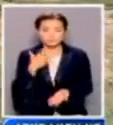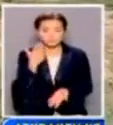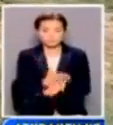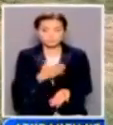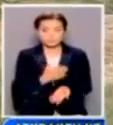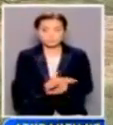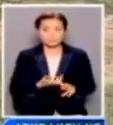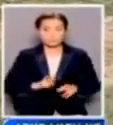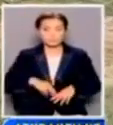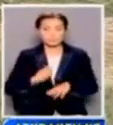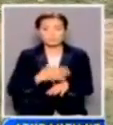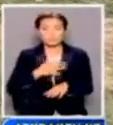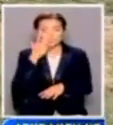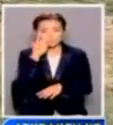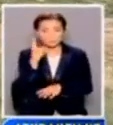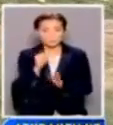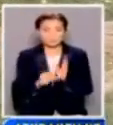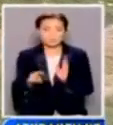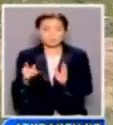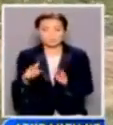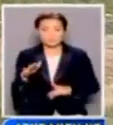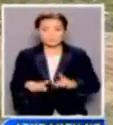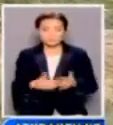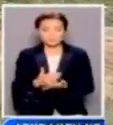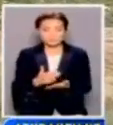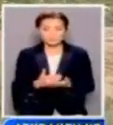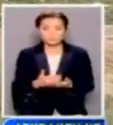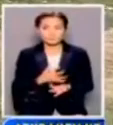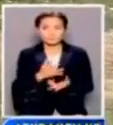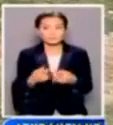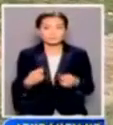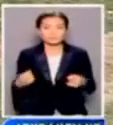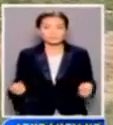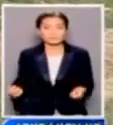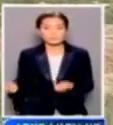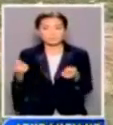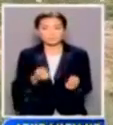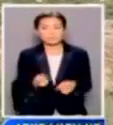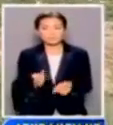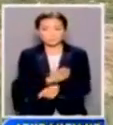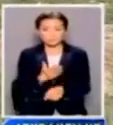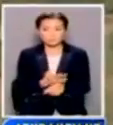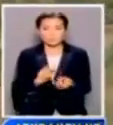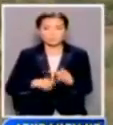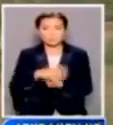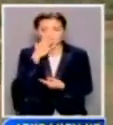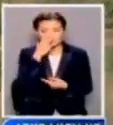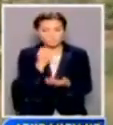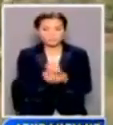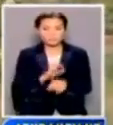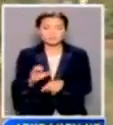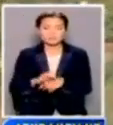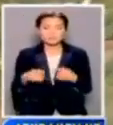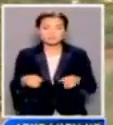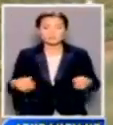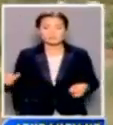перекупщики. И намного дороже, за 160 тенге за килограмм. Да и то они продают привозную продукцию. Мы вывозим свои товары на